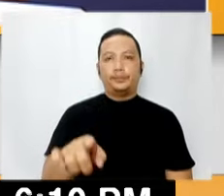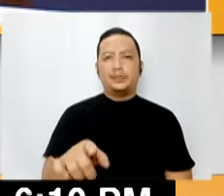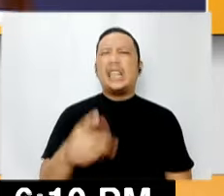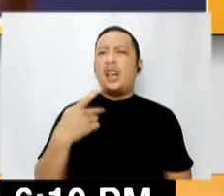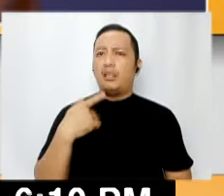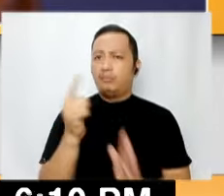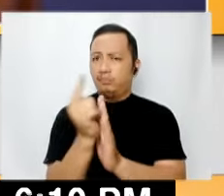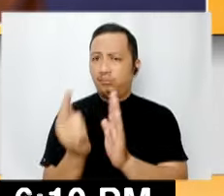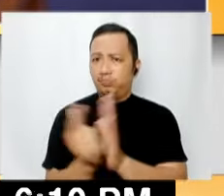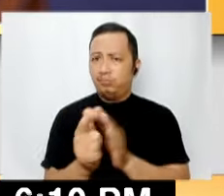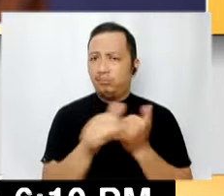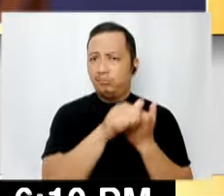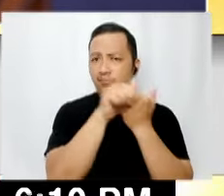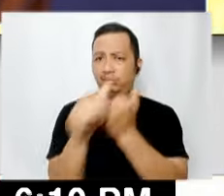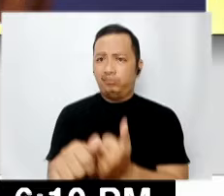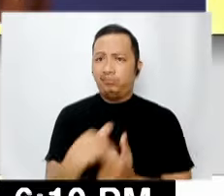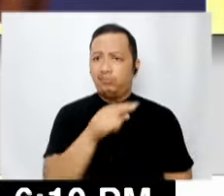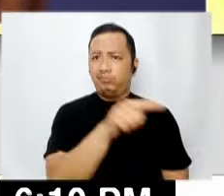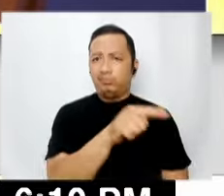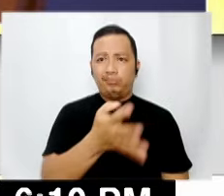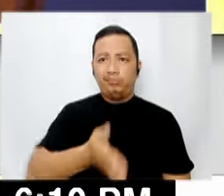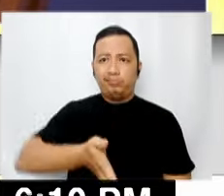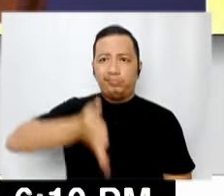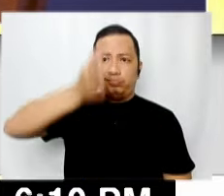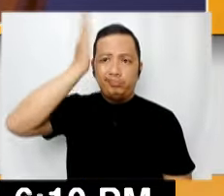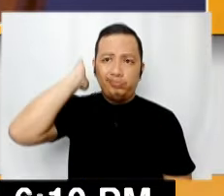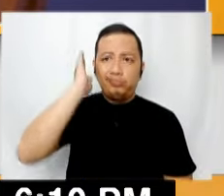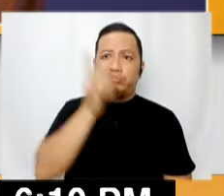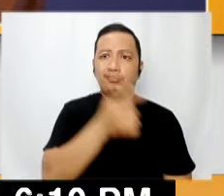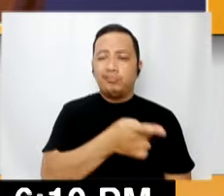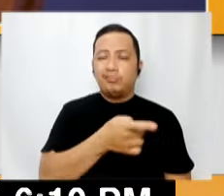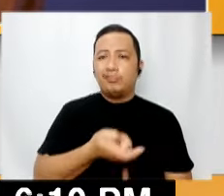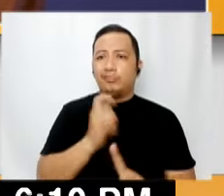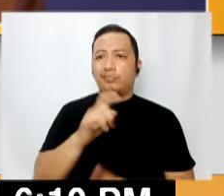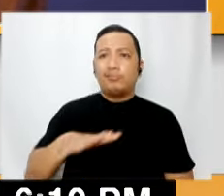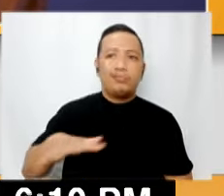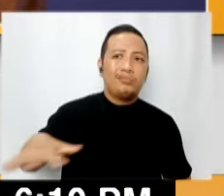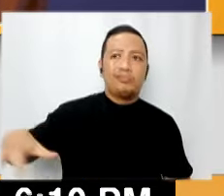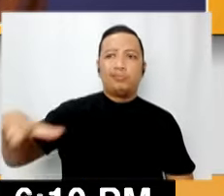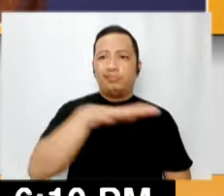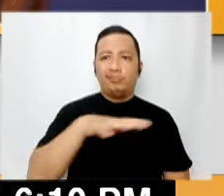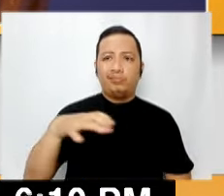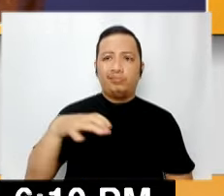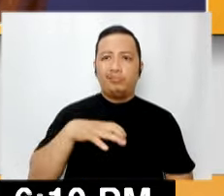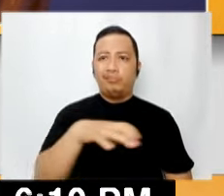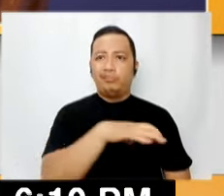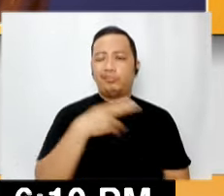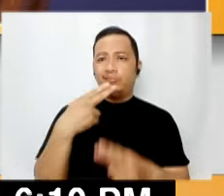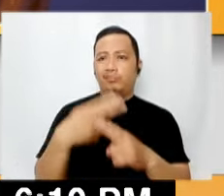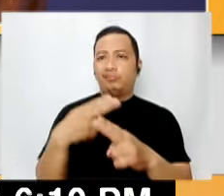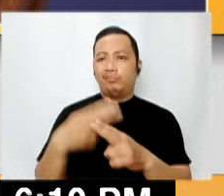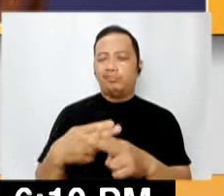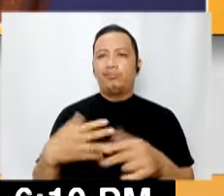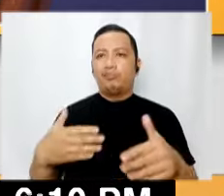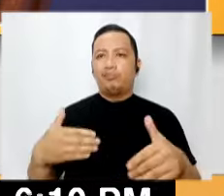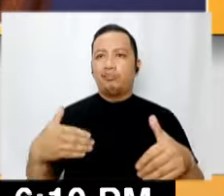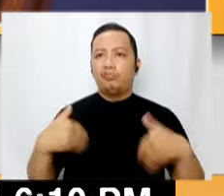ba ang paghahamon ng drug test mula po sa lahat sa inyo na tinatawag na young guns dyan po sa